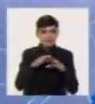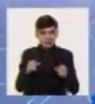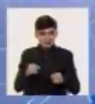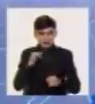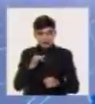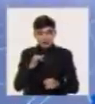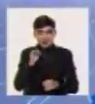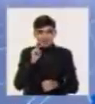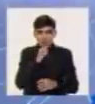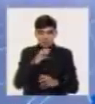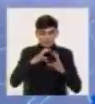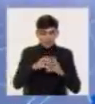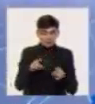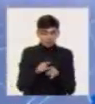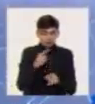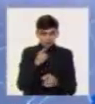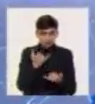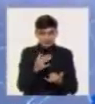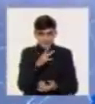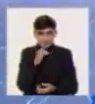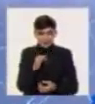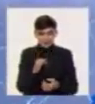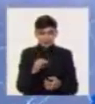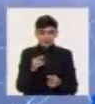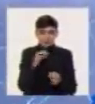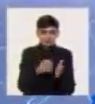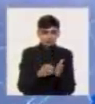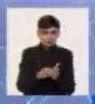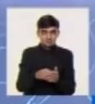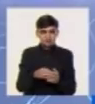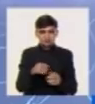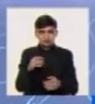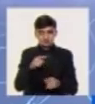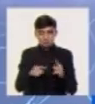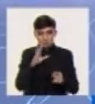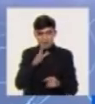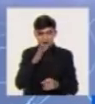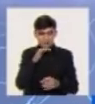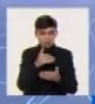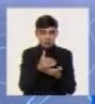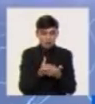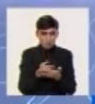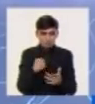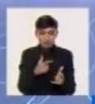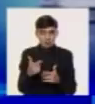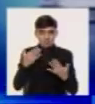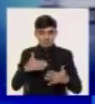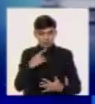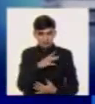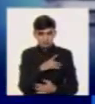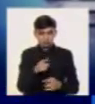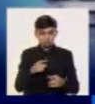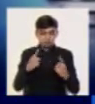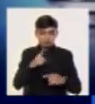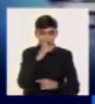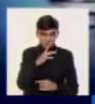әлемдік экономикалық қиындықтарға қарамастан қаржылық қысылтаяңнан алып шығатын 5 жылдық бағдарлама ойластырып қойдық дейді.